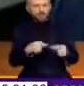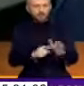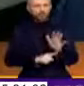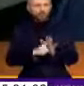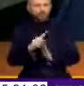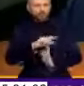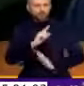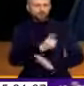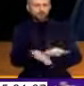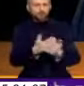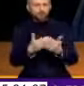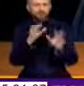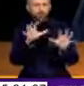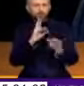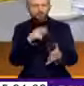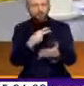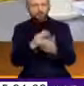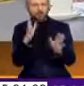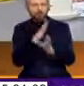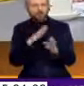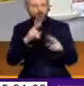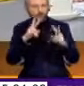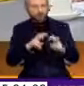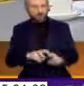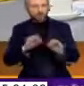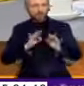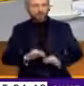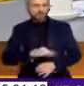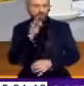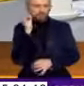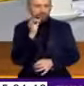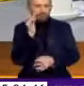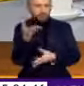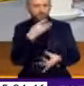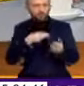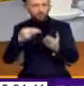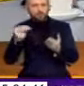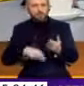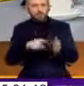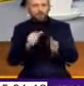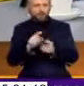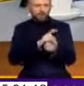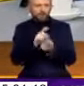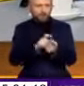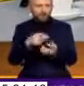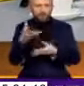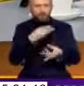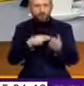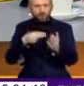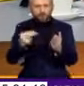нове законодавство, яке передбачало екологічну експертизу. Угу. І чиновники схитрували, підробили підписи, за чутками, підробили